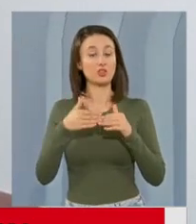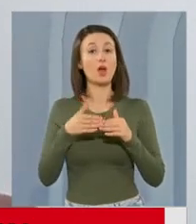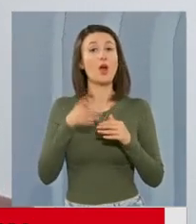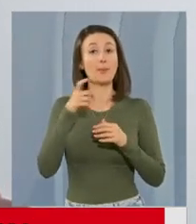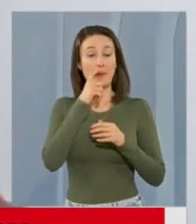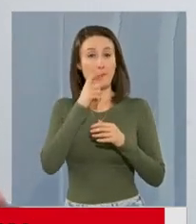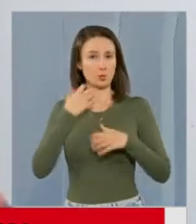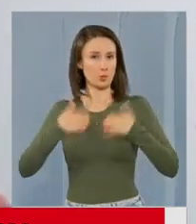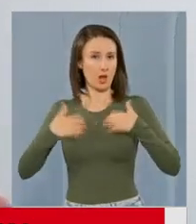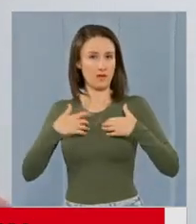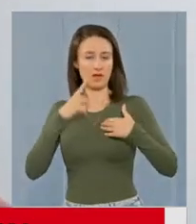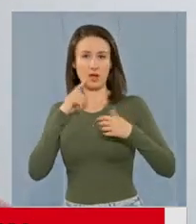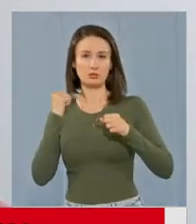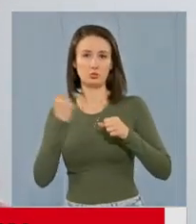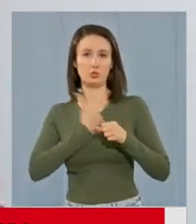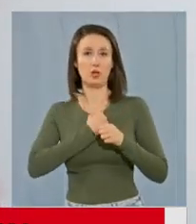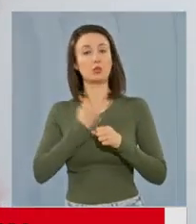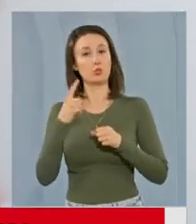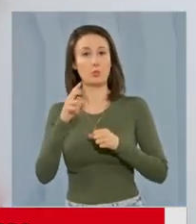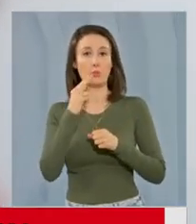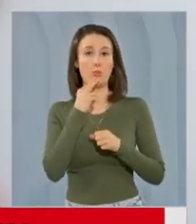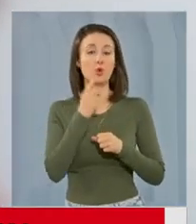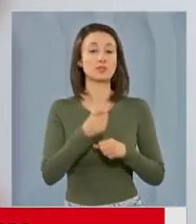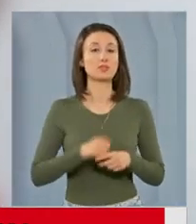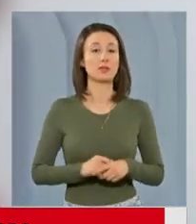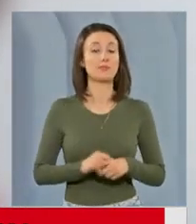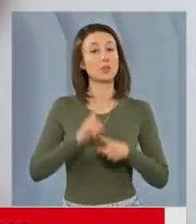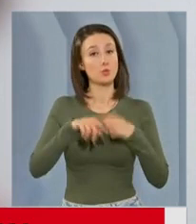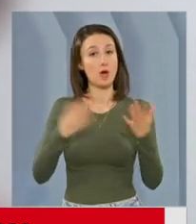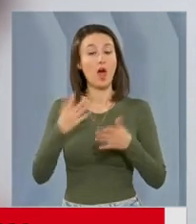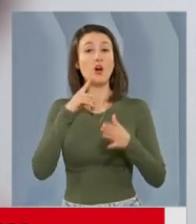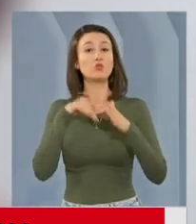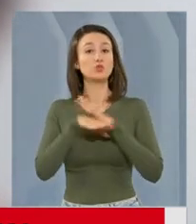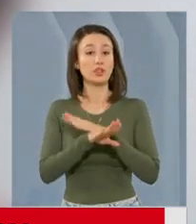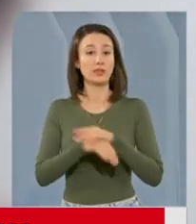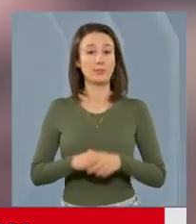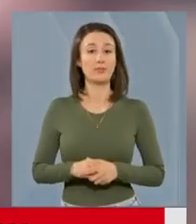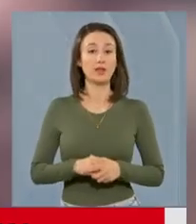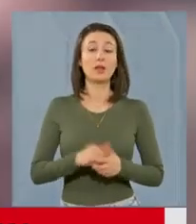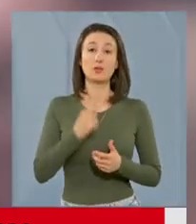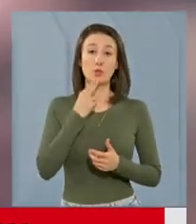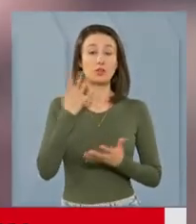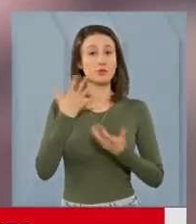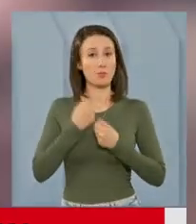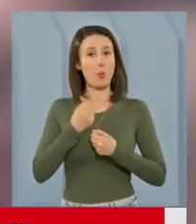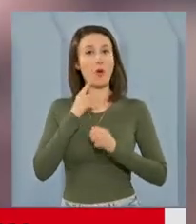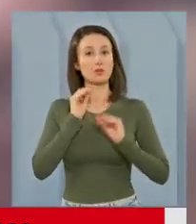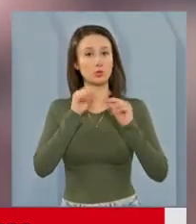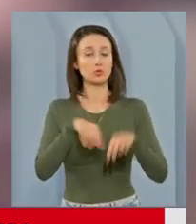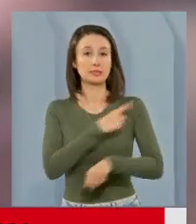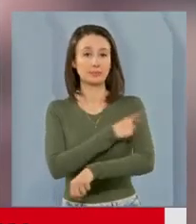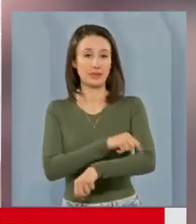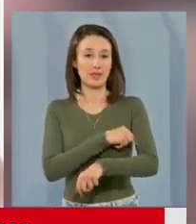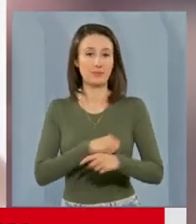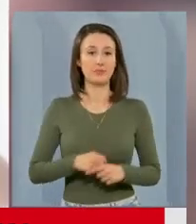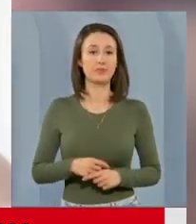individul s a enervat Și l a înjunghiat pe unul dintre polițiști după care s a făcut nevăzut polițistul a fost preluat și transportat la